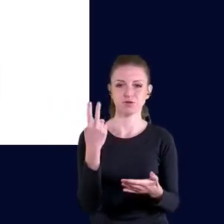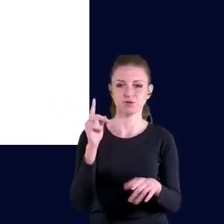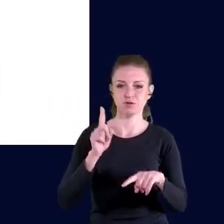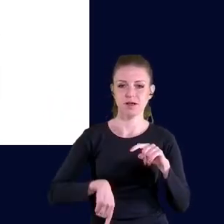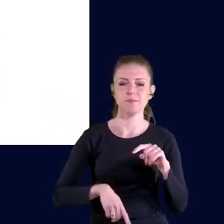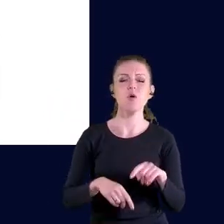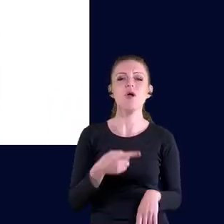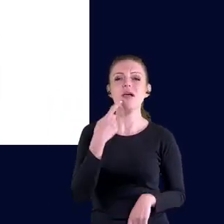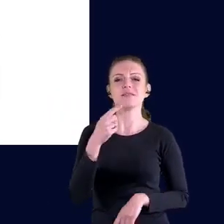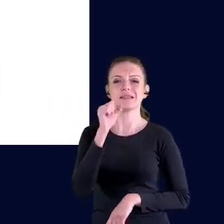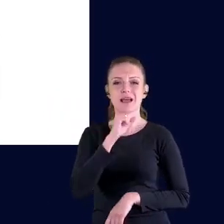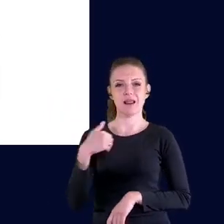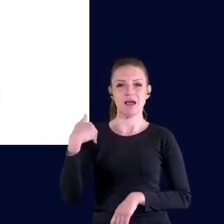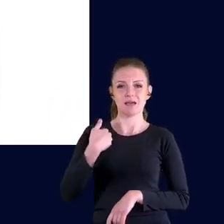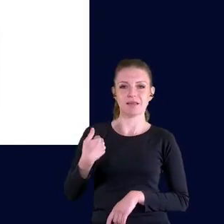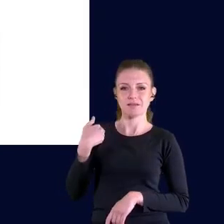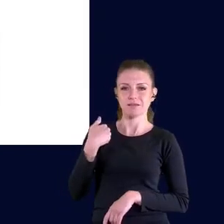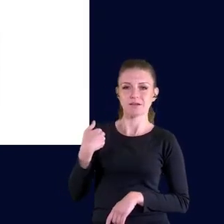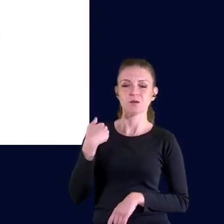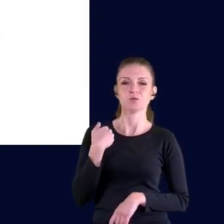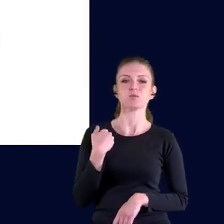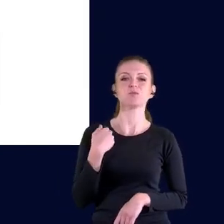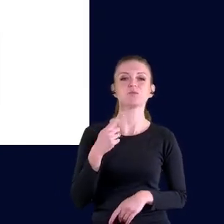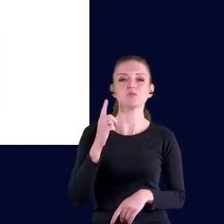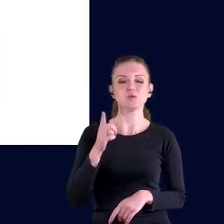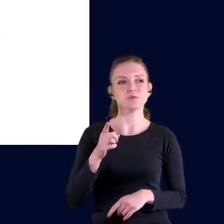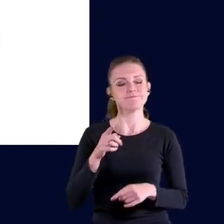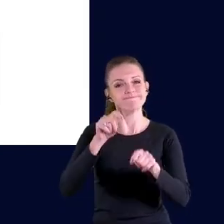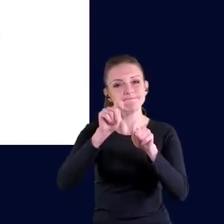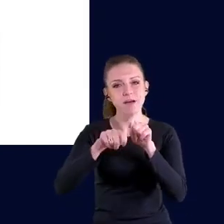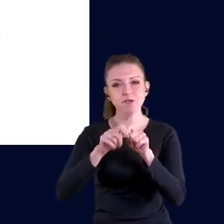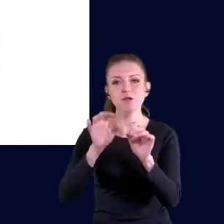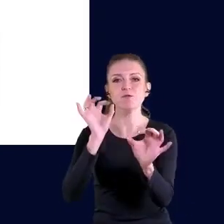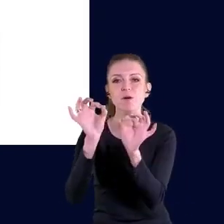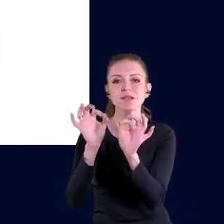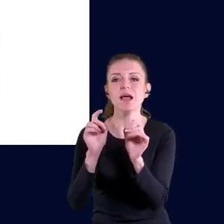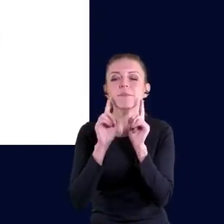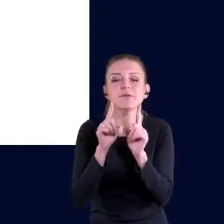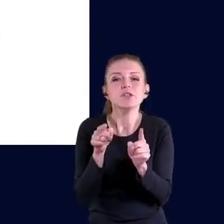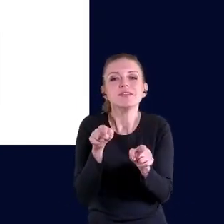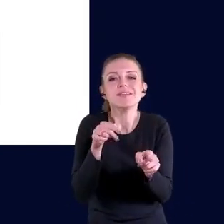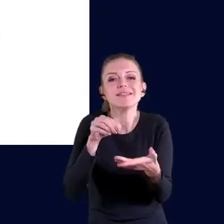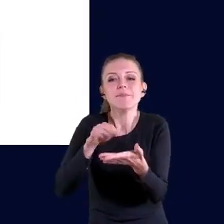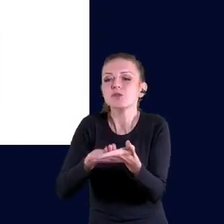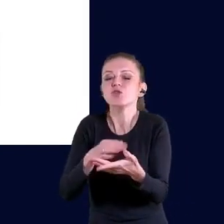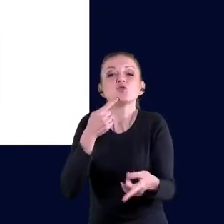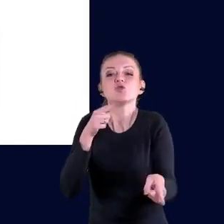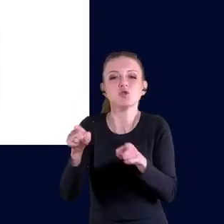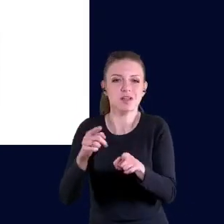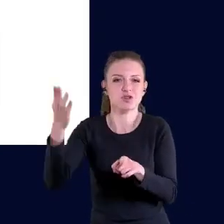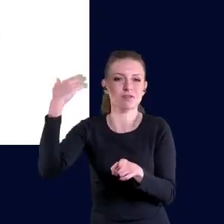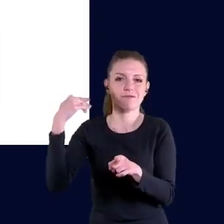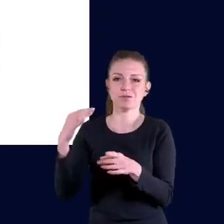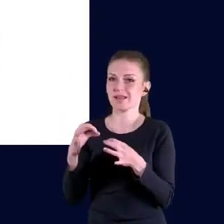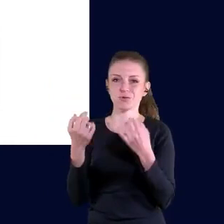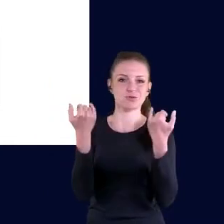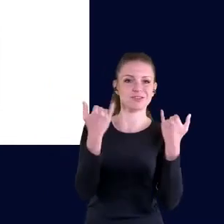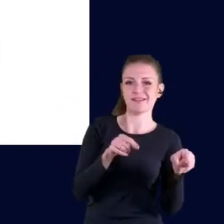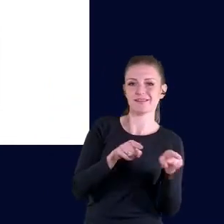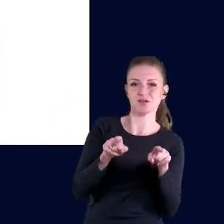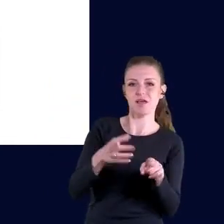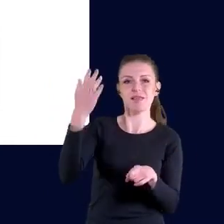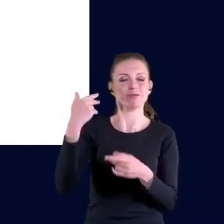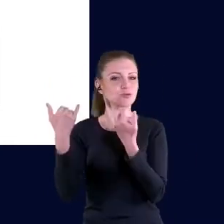staroangielski więc musieliśmy gdzieś tam dotrzeć do informacji co taki zapis oznacza No i trzeba było to